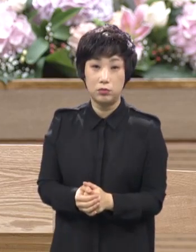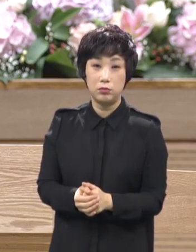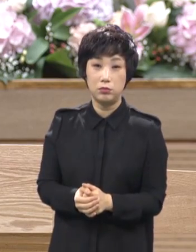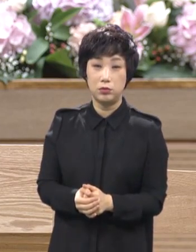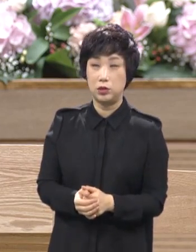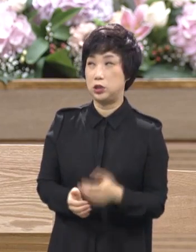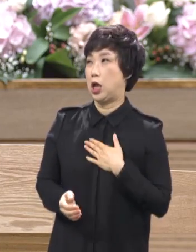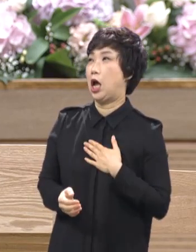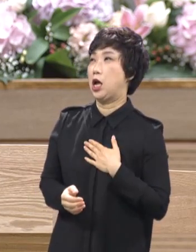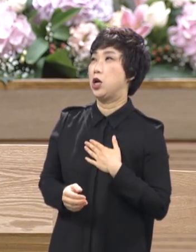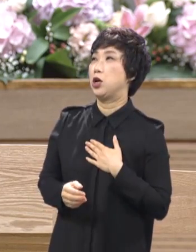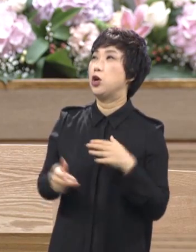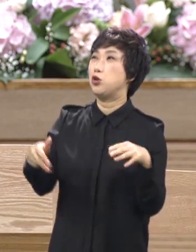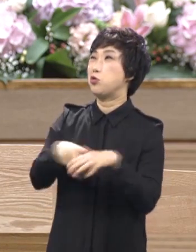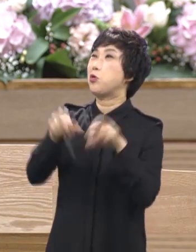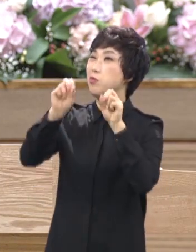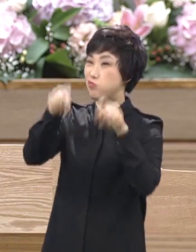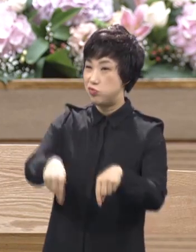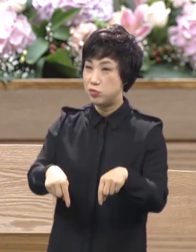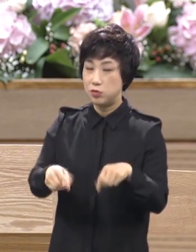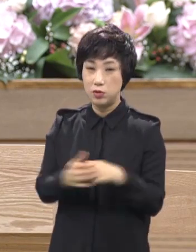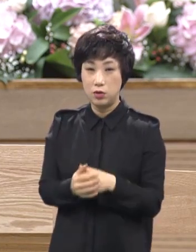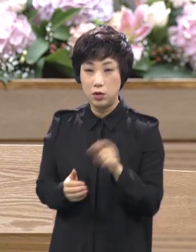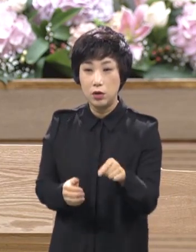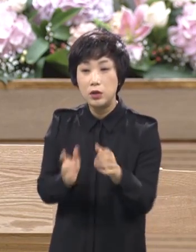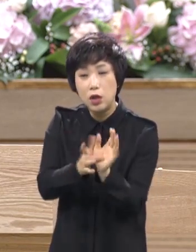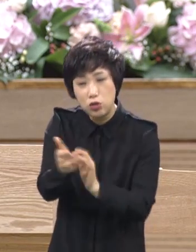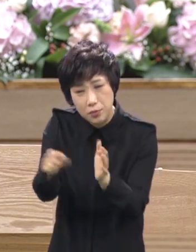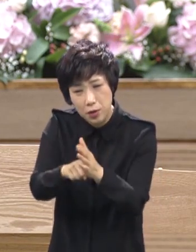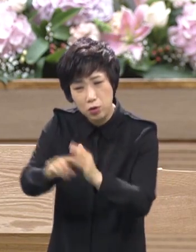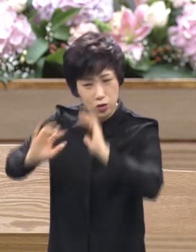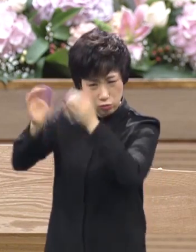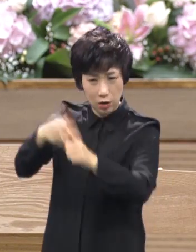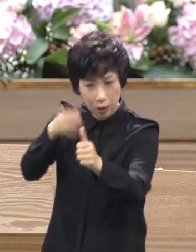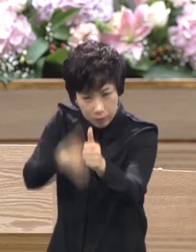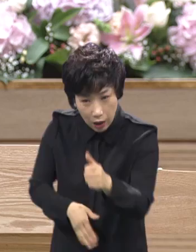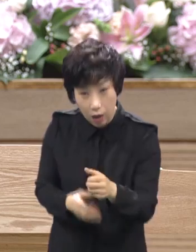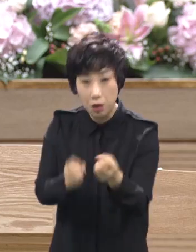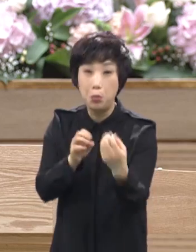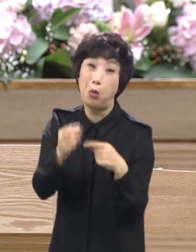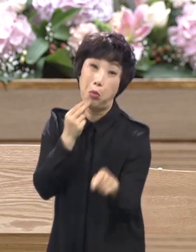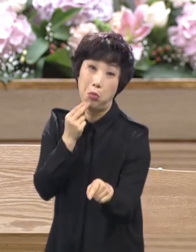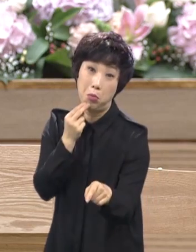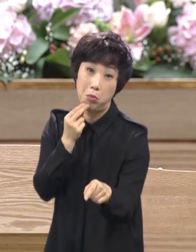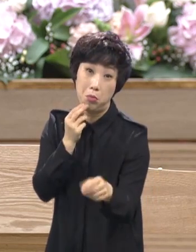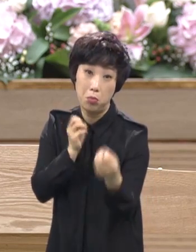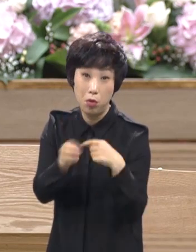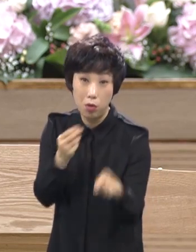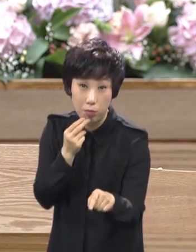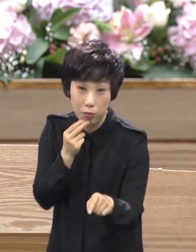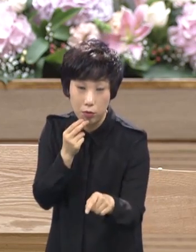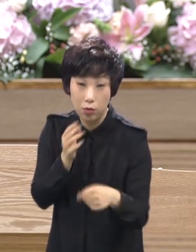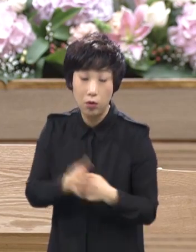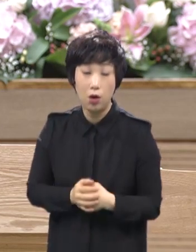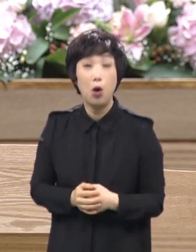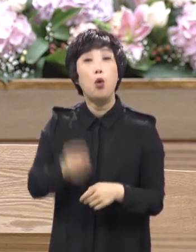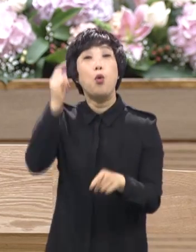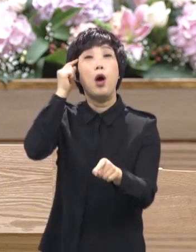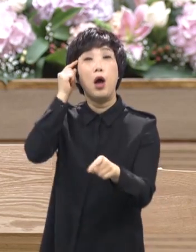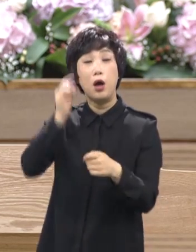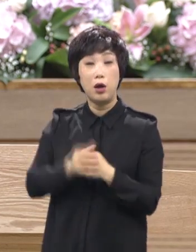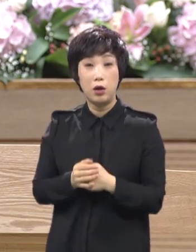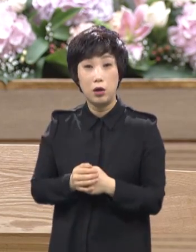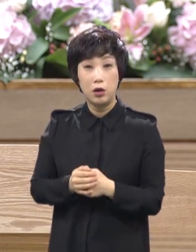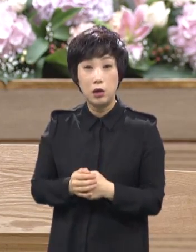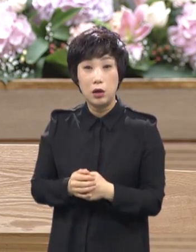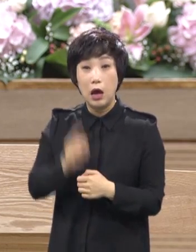전 무교입니다. 예수 믿고 천국 가자. 말도 안 해요. 말도 안 해. 왜? 그